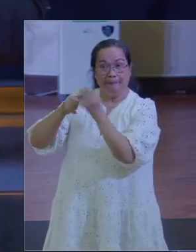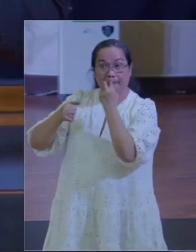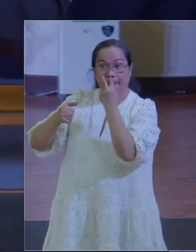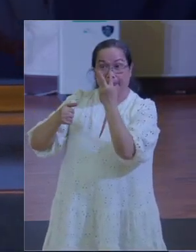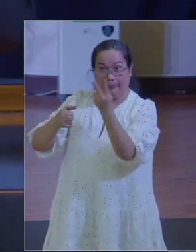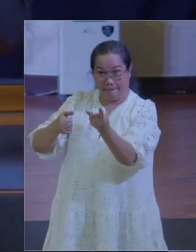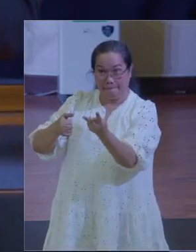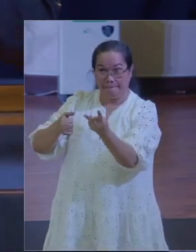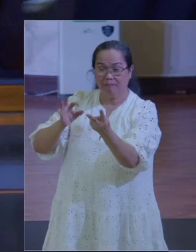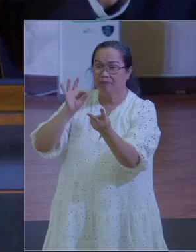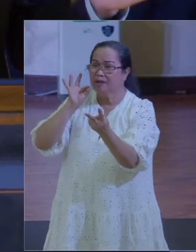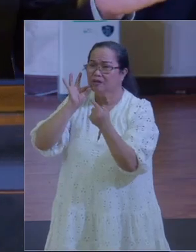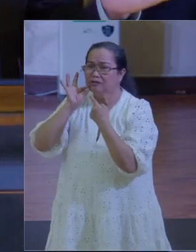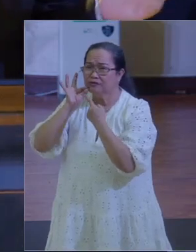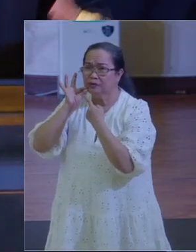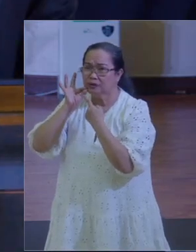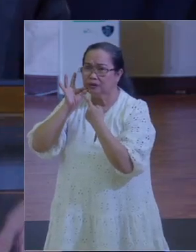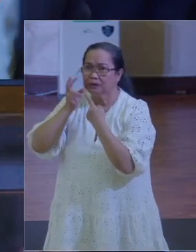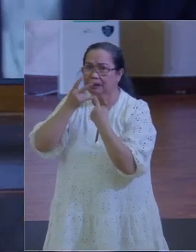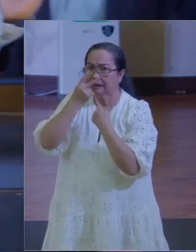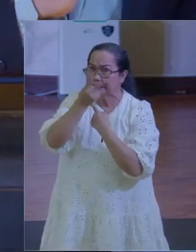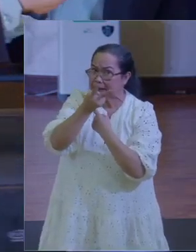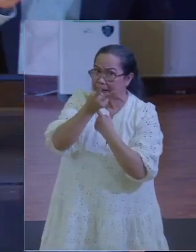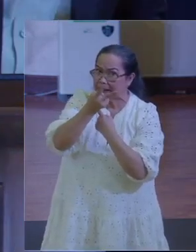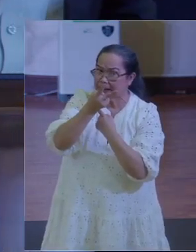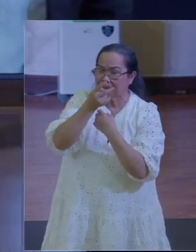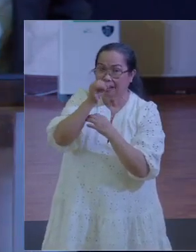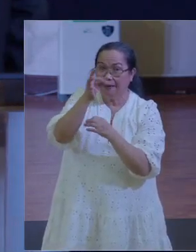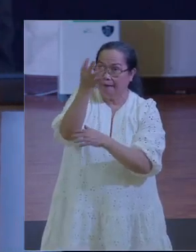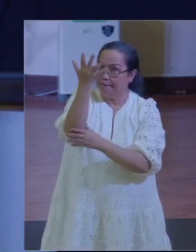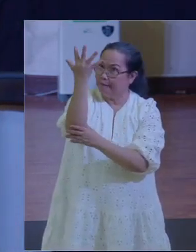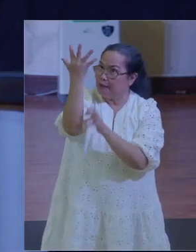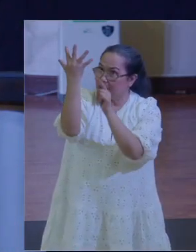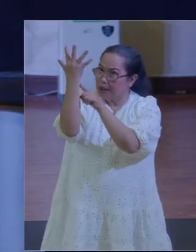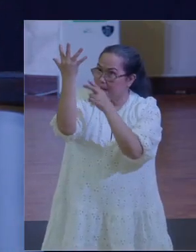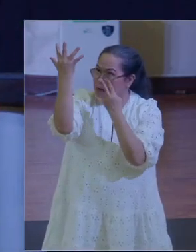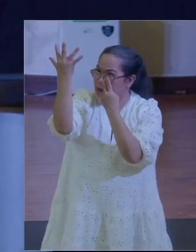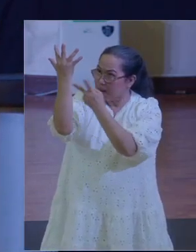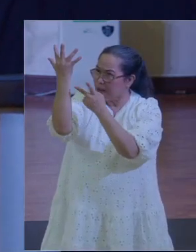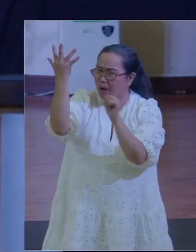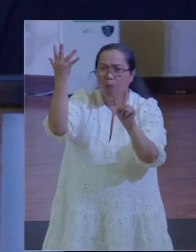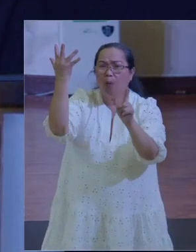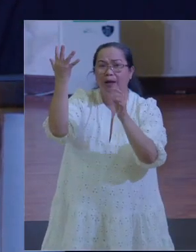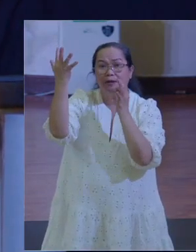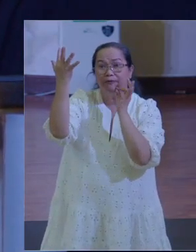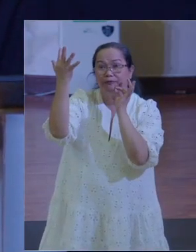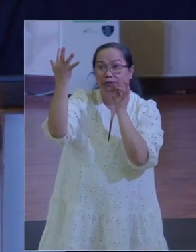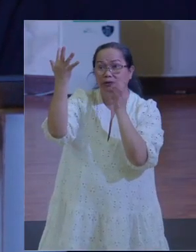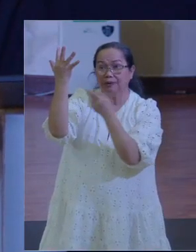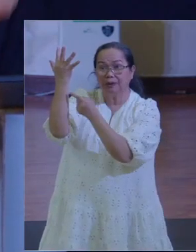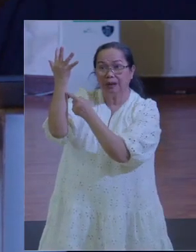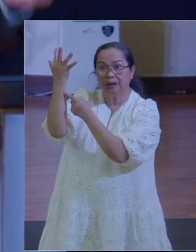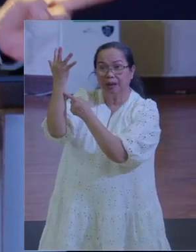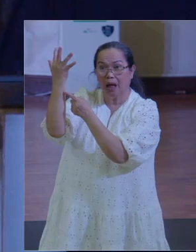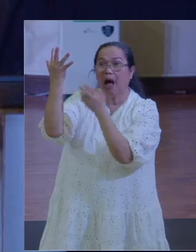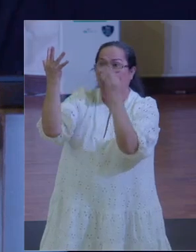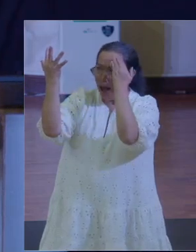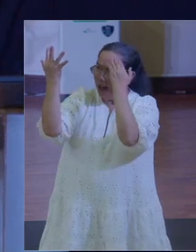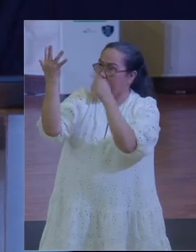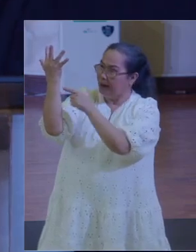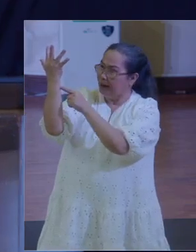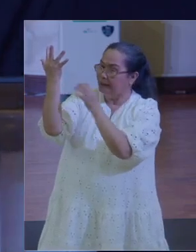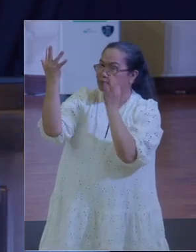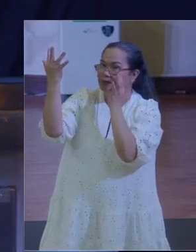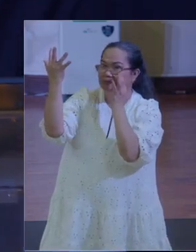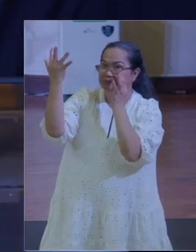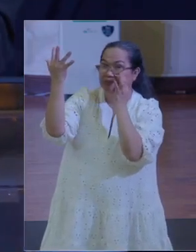natin, ano ba yung bunga nakikita? Kasi maganda sa ESV, nakalagay dun, for no